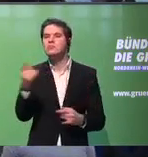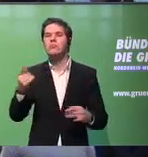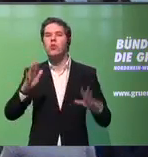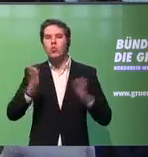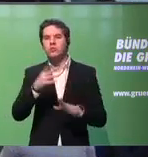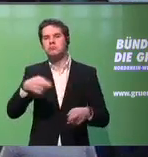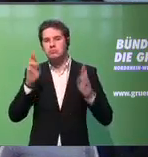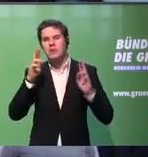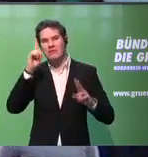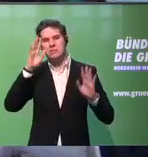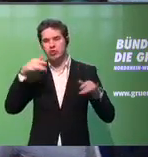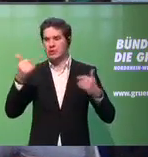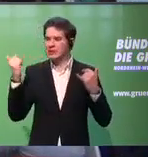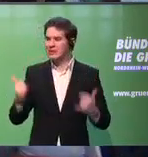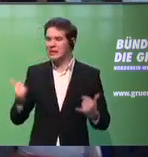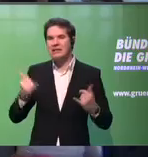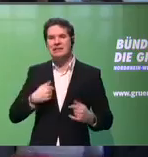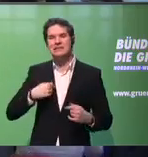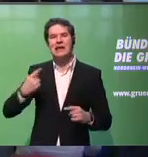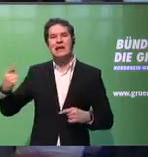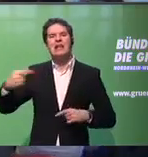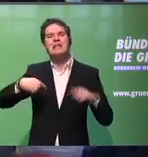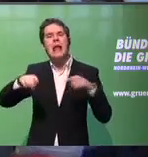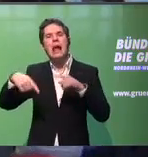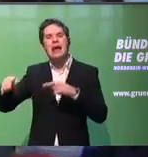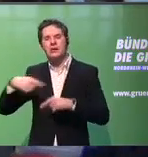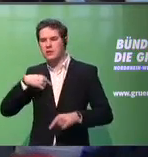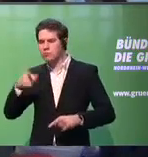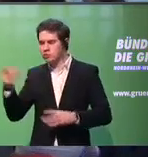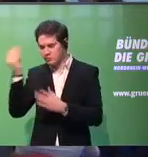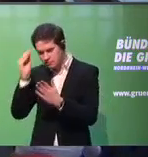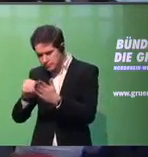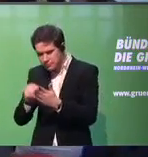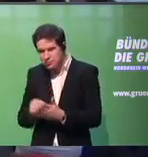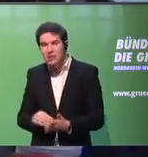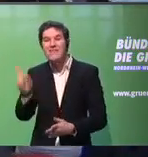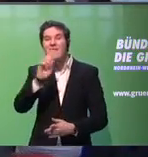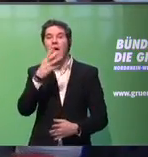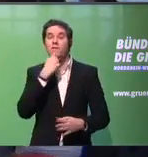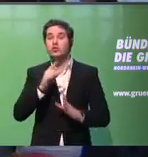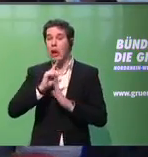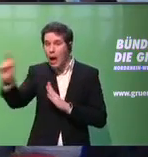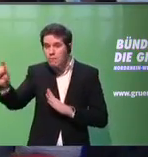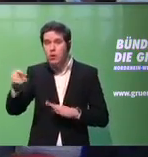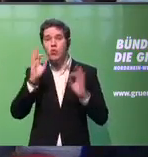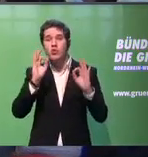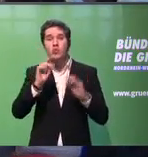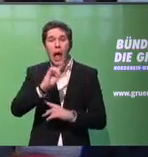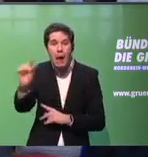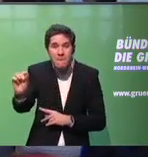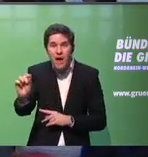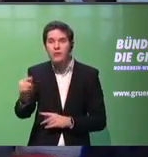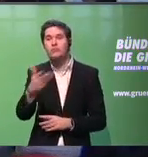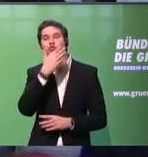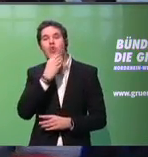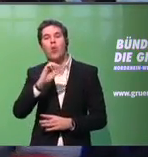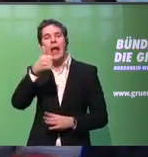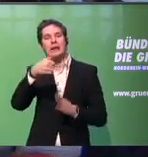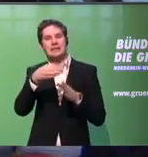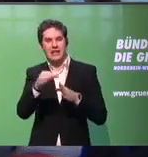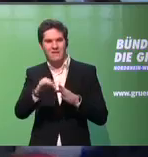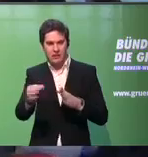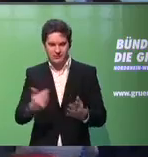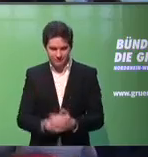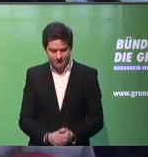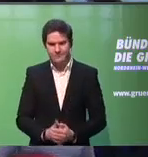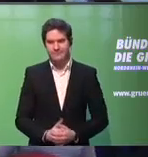die Registrierung der Delegierten vornehmen müssen. Euch und Ihnen guten Nachhauseweg, die jetzt nicht mehr hier bleiben. Und noch einen schönen ersten Advent.